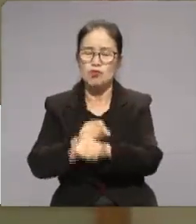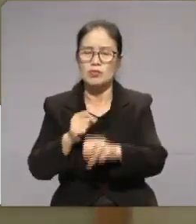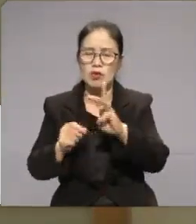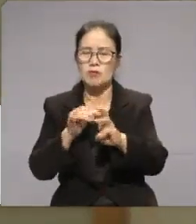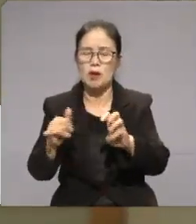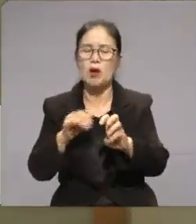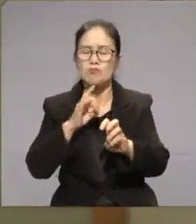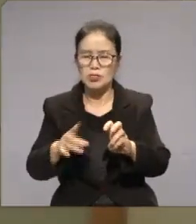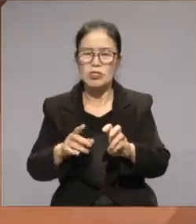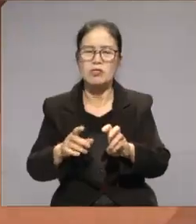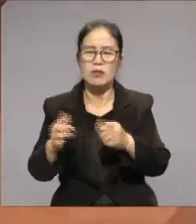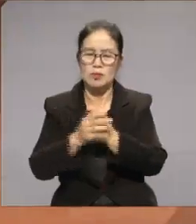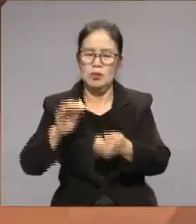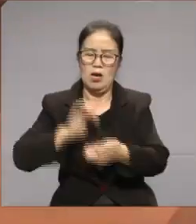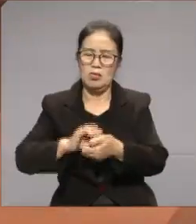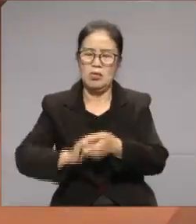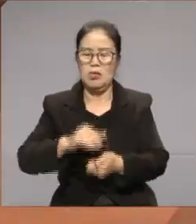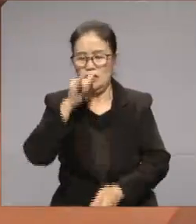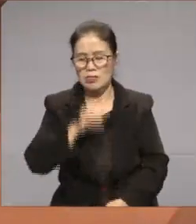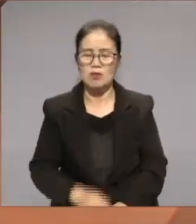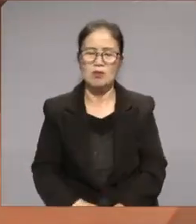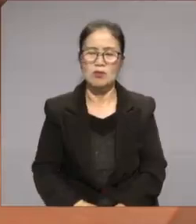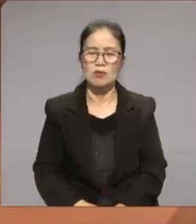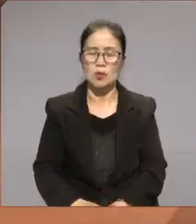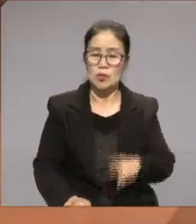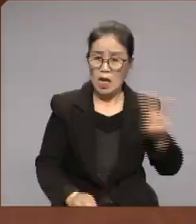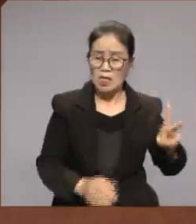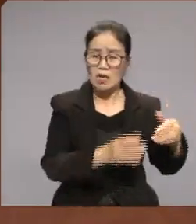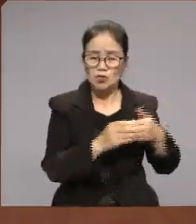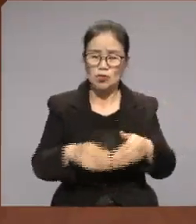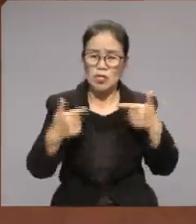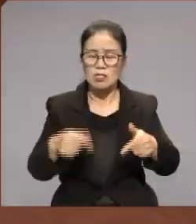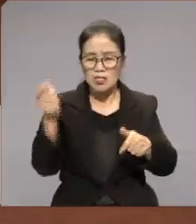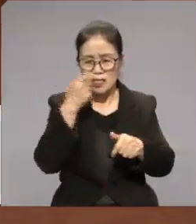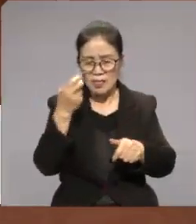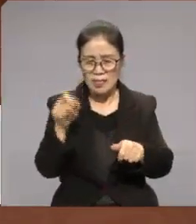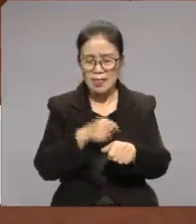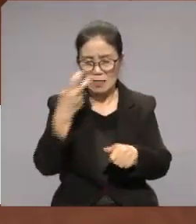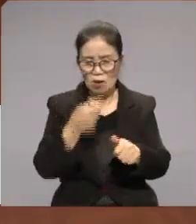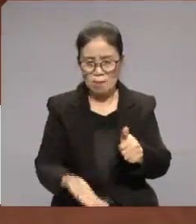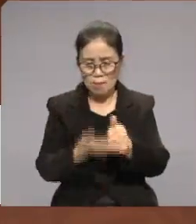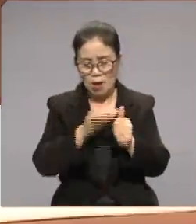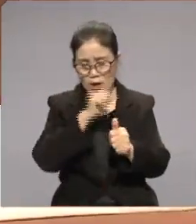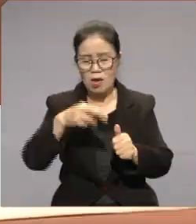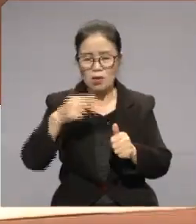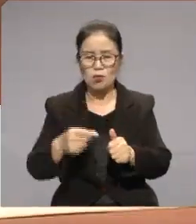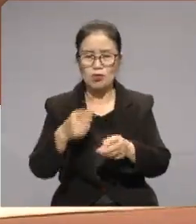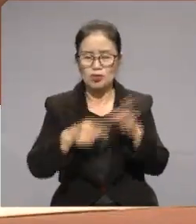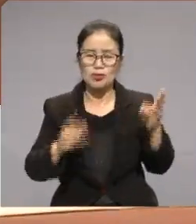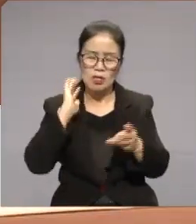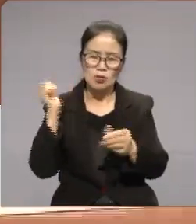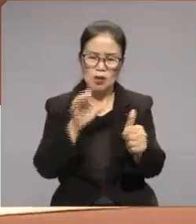불과해 한계가 있습니다. 최악의 경우에는 야당 주도로 상설특검이 추천되더라도 윤 대통령이